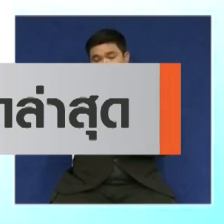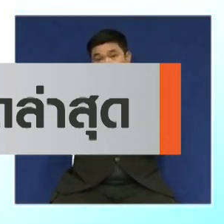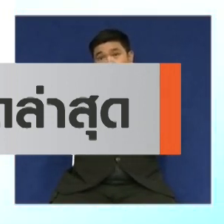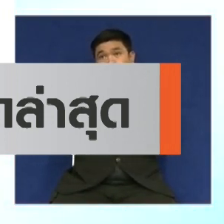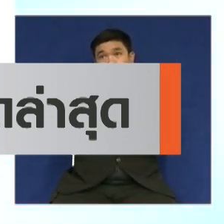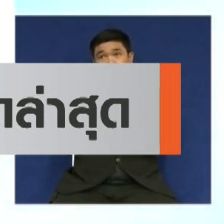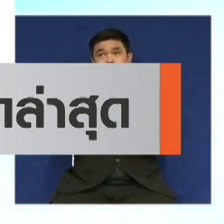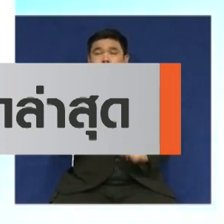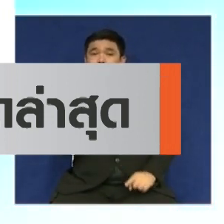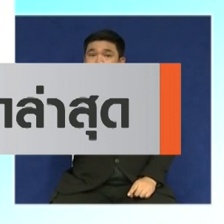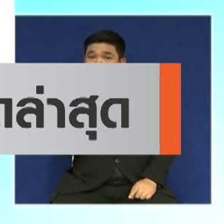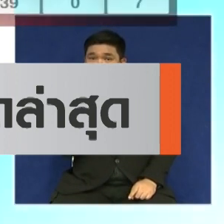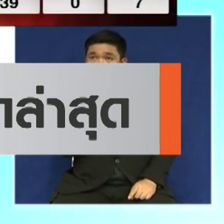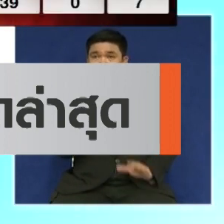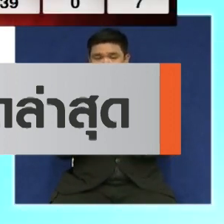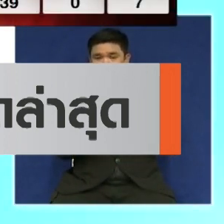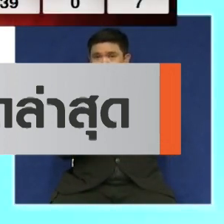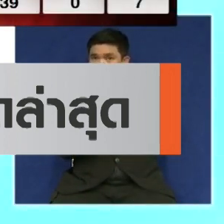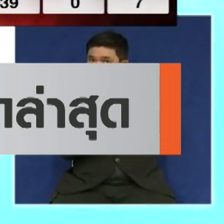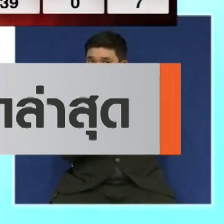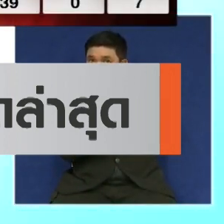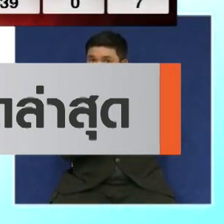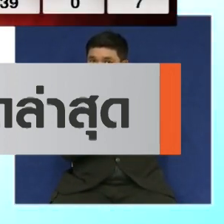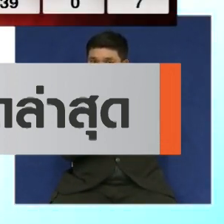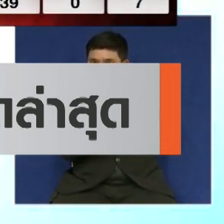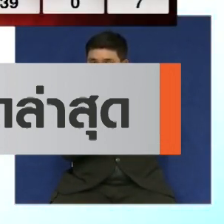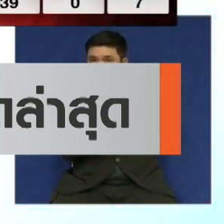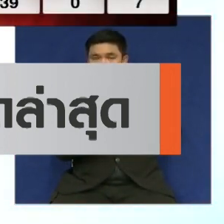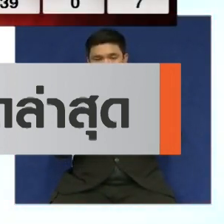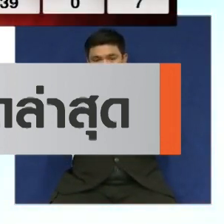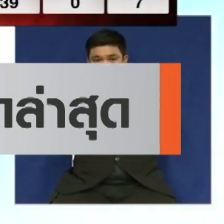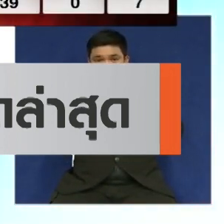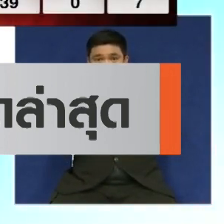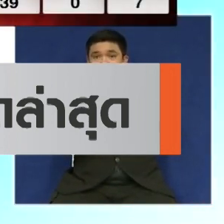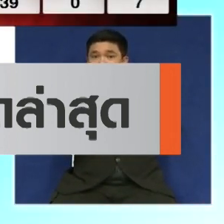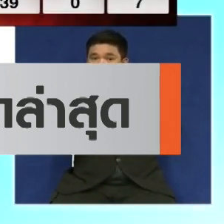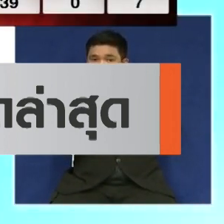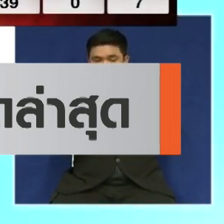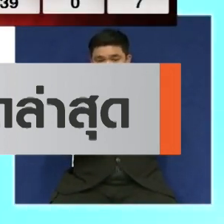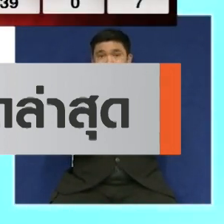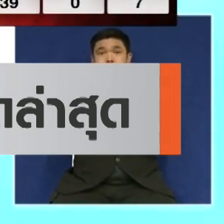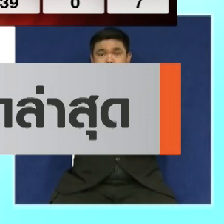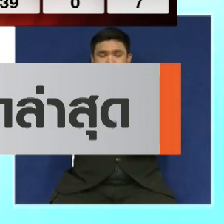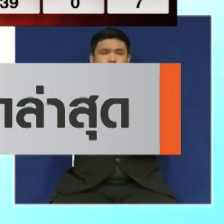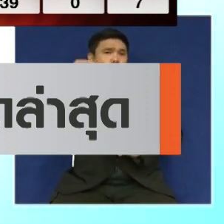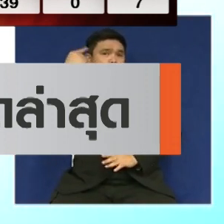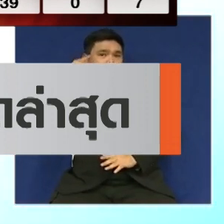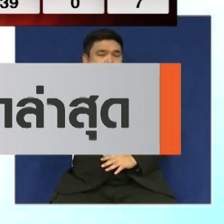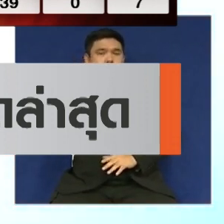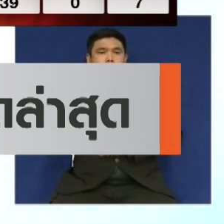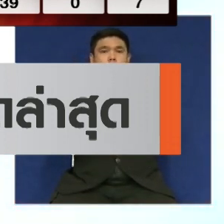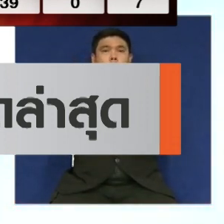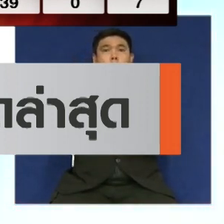ที่ที่เป็นจุดศูนย์กลางของการระบาดนะครับเกิดจากการที่เราพบผู้หญิงอายุ67ปีรายแรก